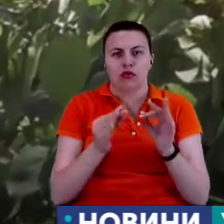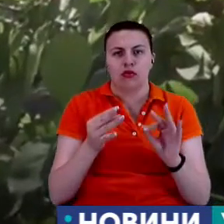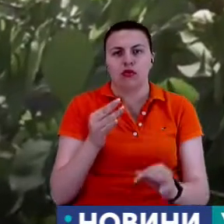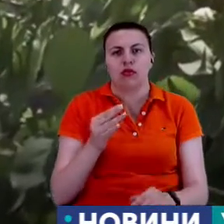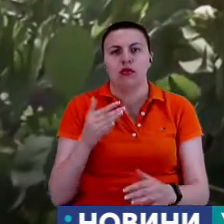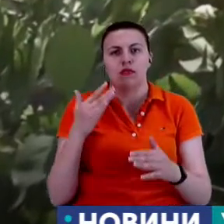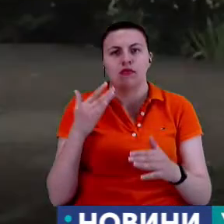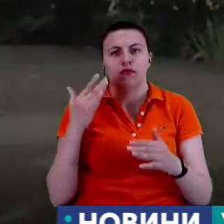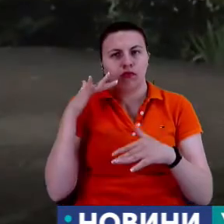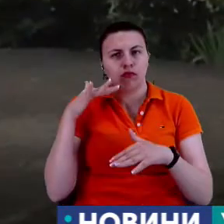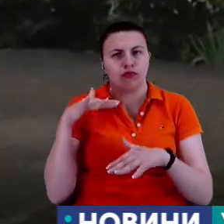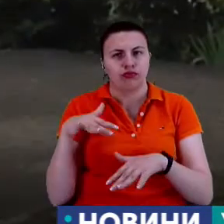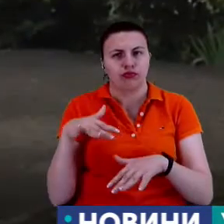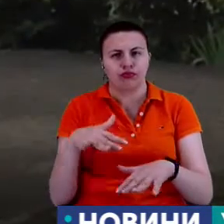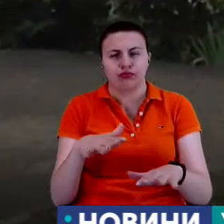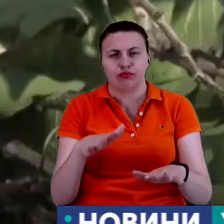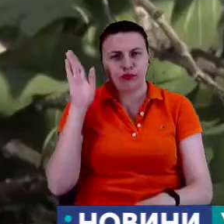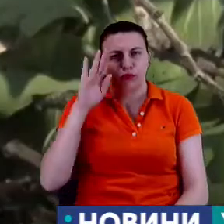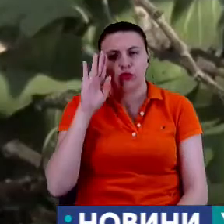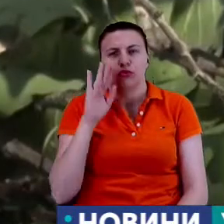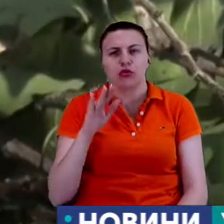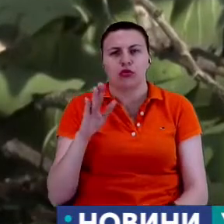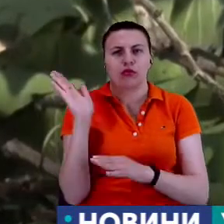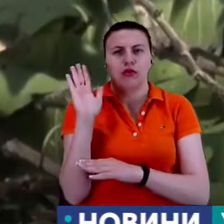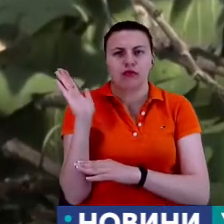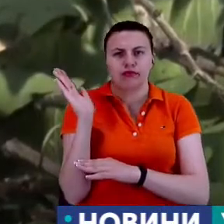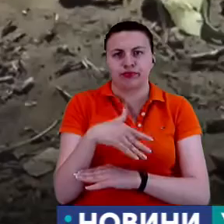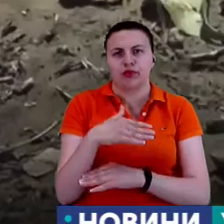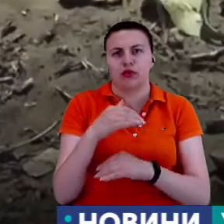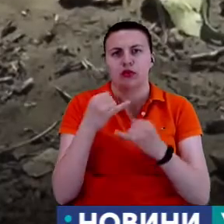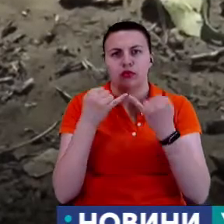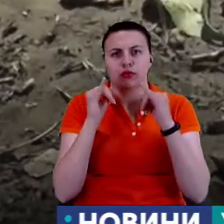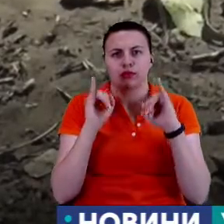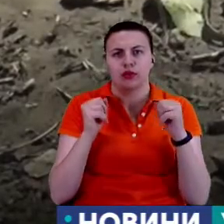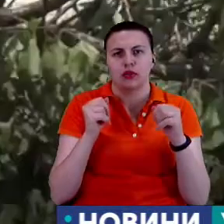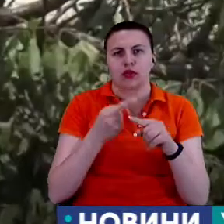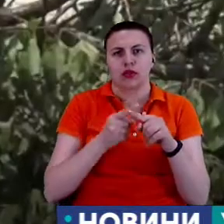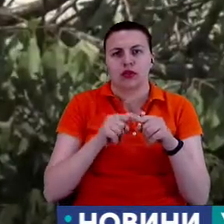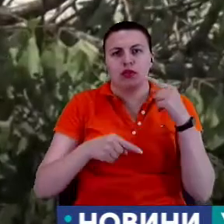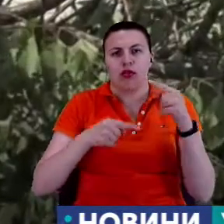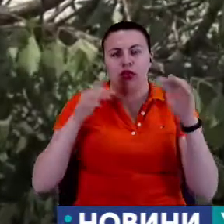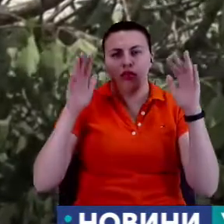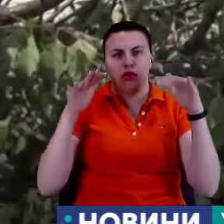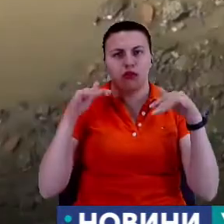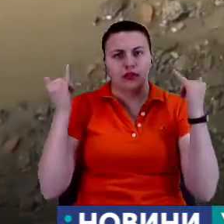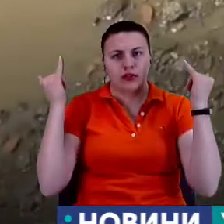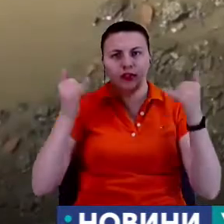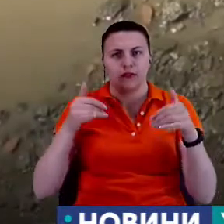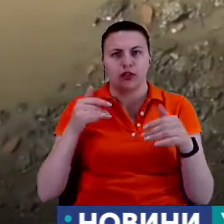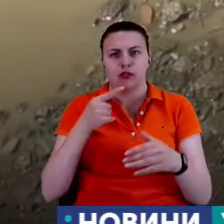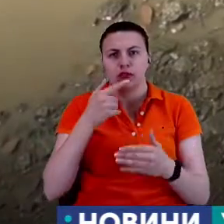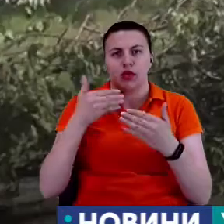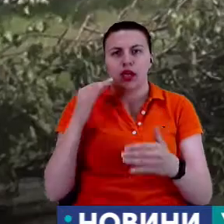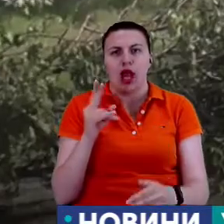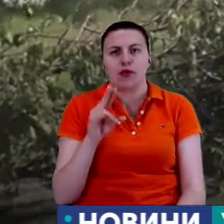зламані та повалені дерева, обірвані електродроти – це наслідки буревію зі зливою, що пройшлися напередодні Кальміуським та